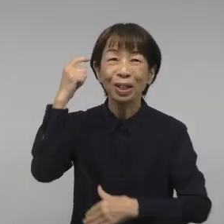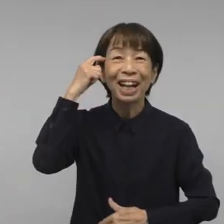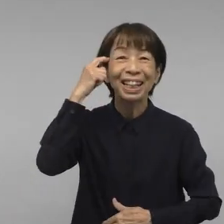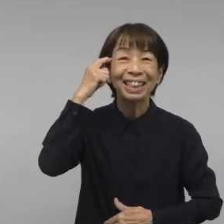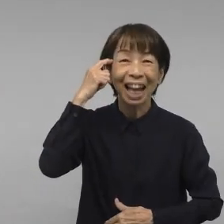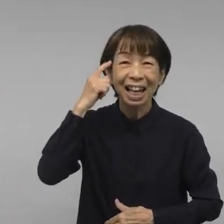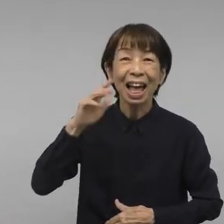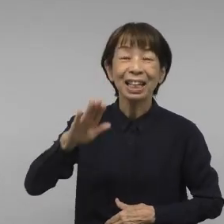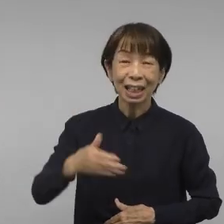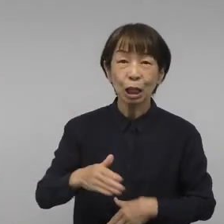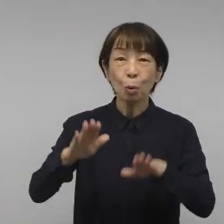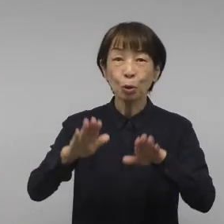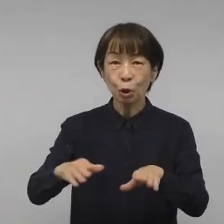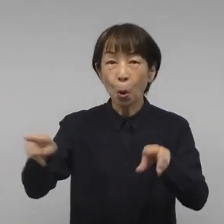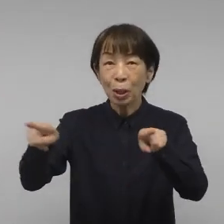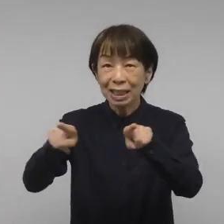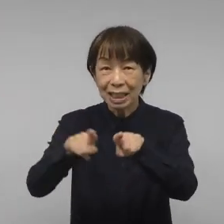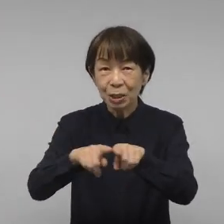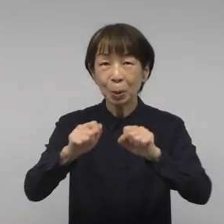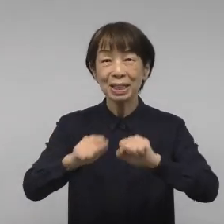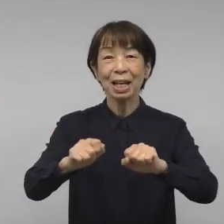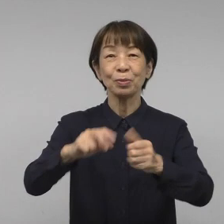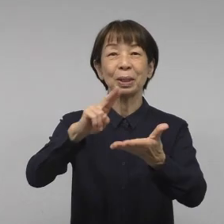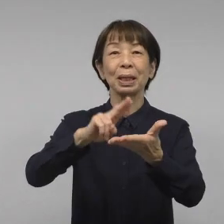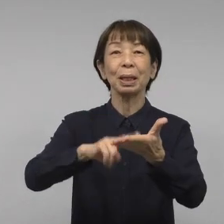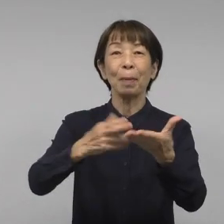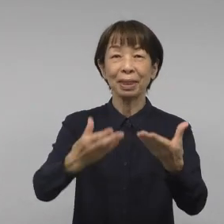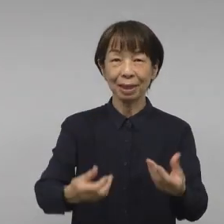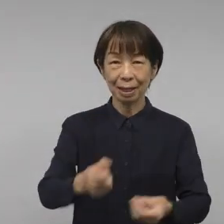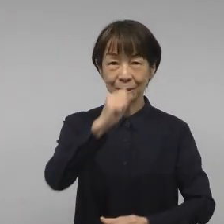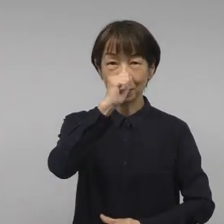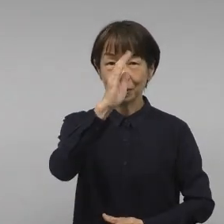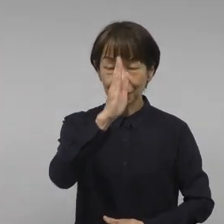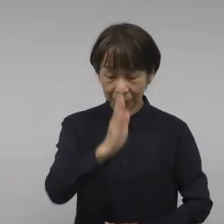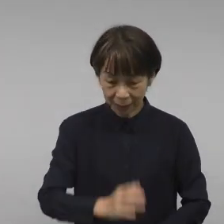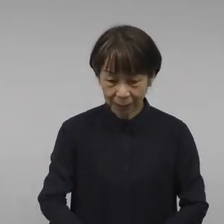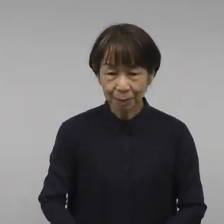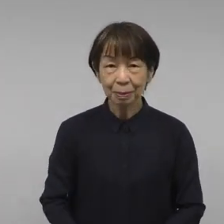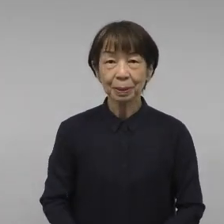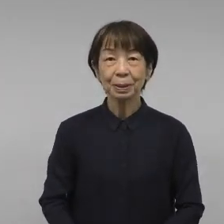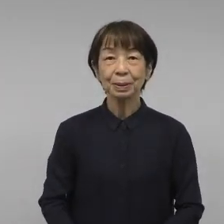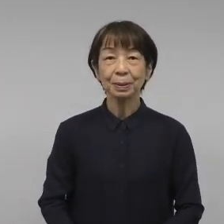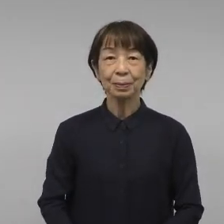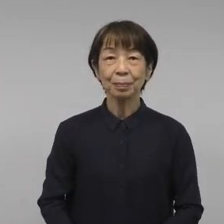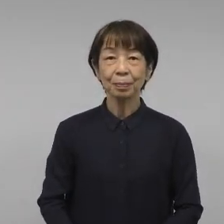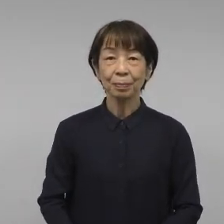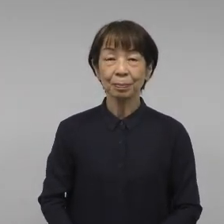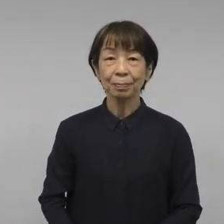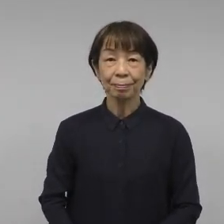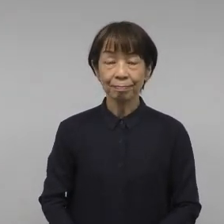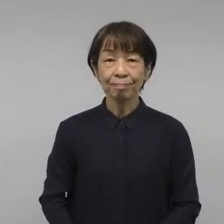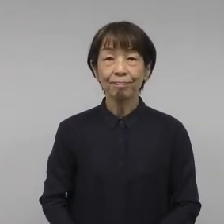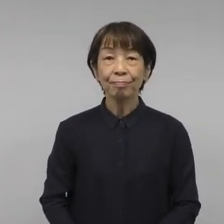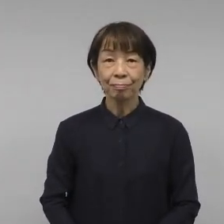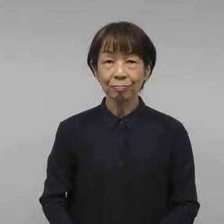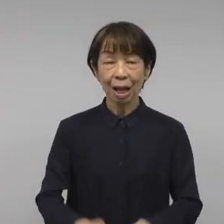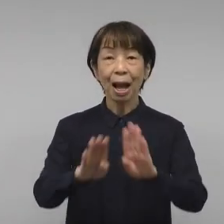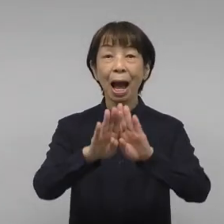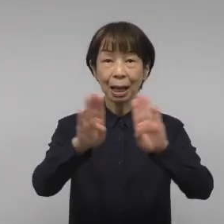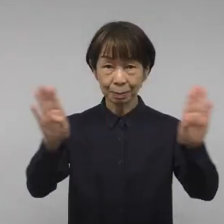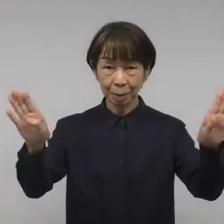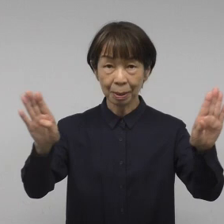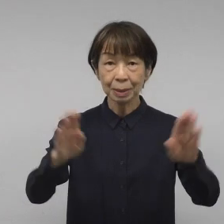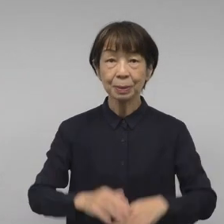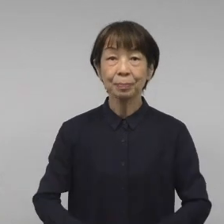今日ちょっと一緒にやらせてもらうことにしましたので、よろしくお願いしたいと思います。それでは始めさせていただきます